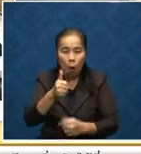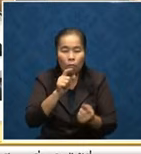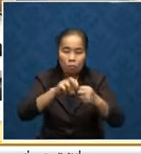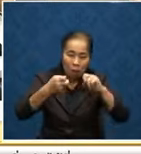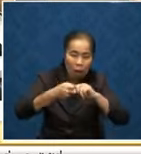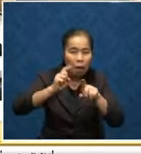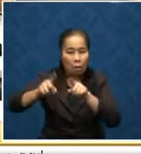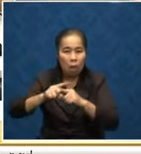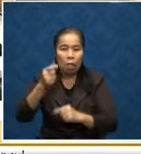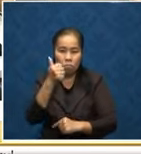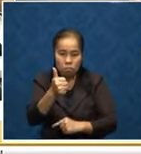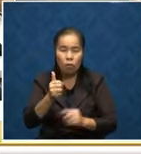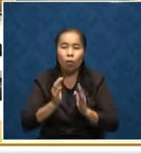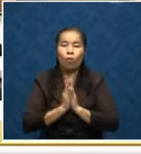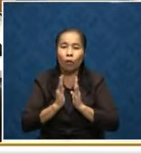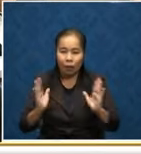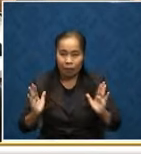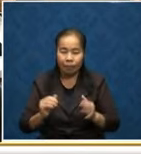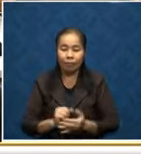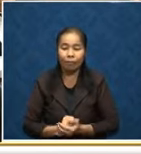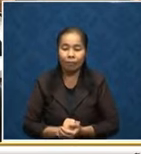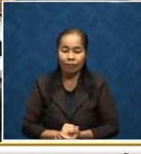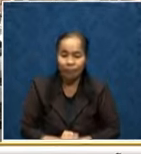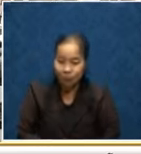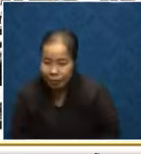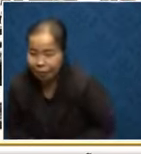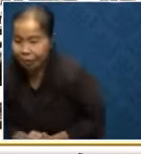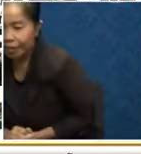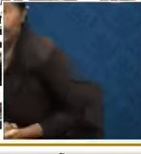ภาโดยตรงครับขอบคุณมากครับ